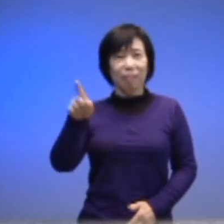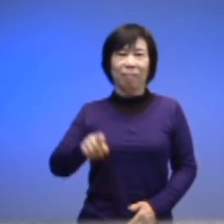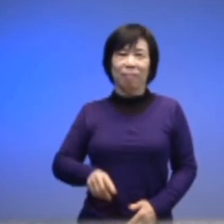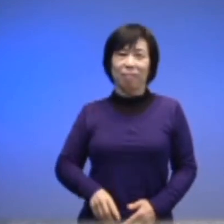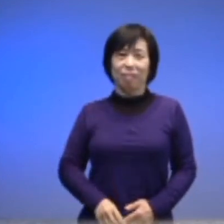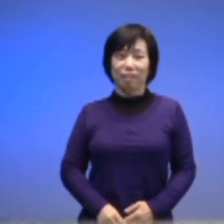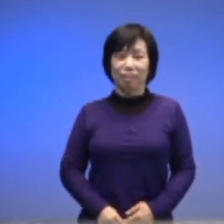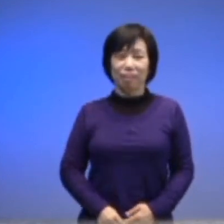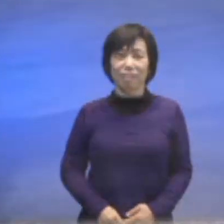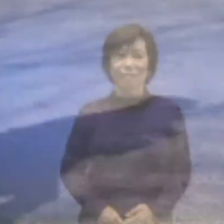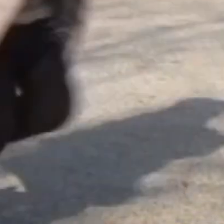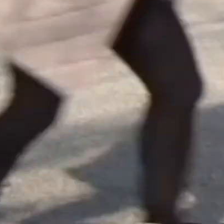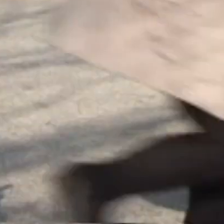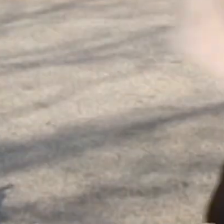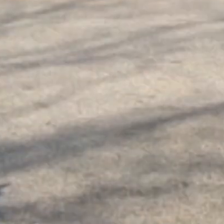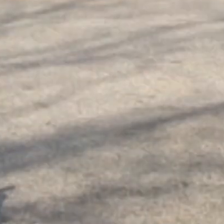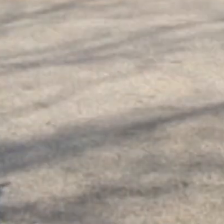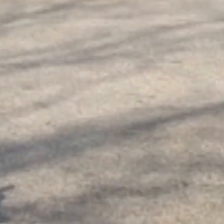ひょっ、